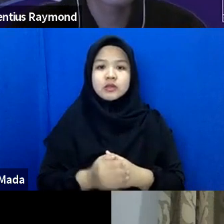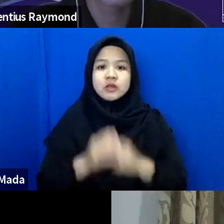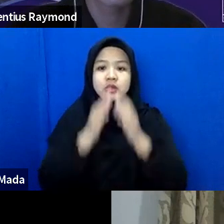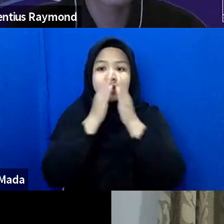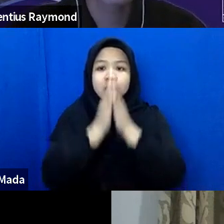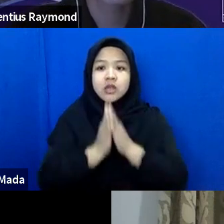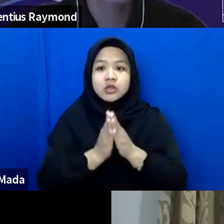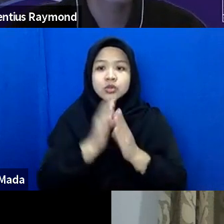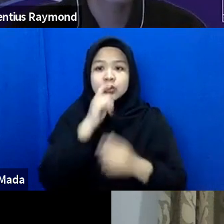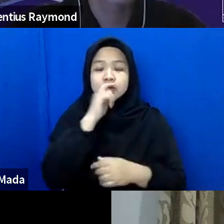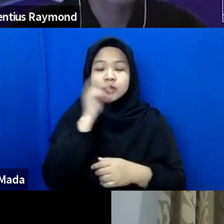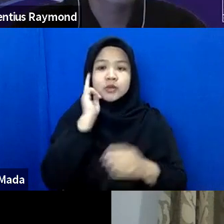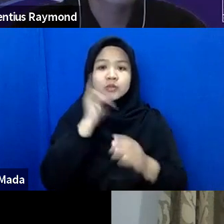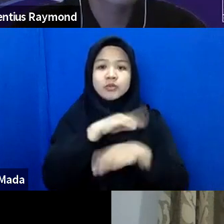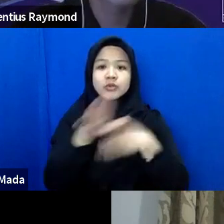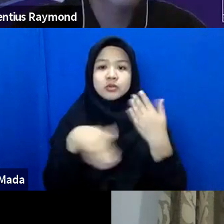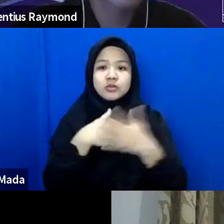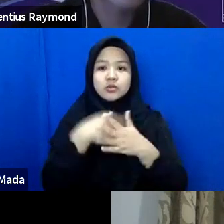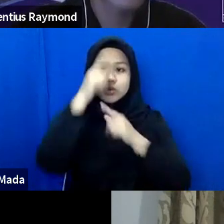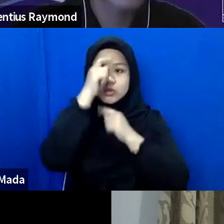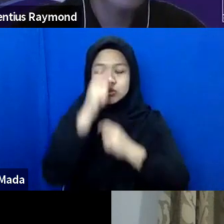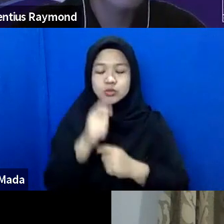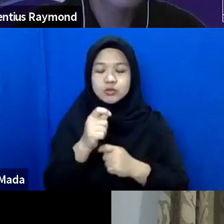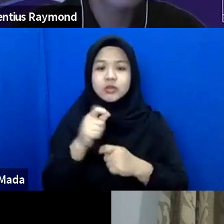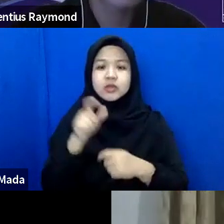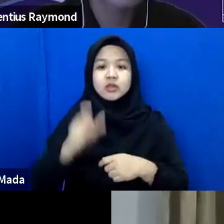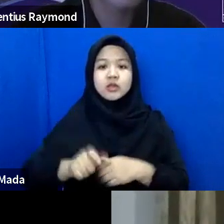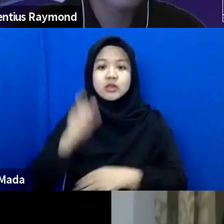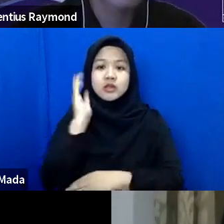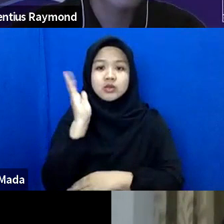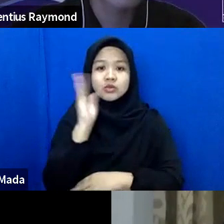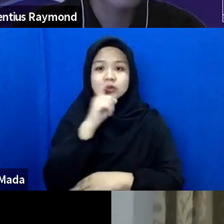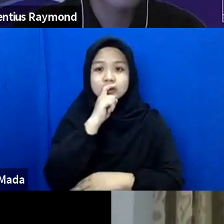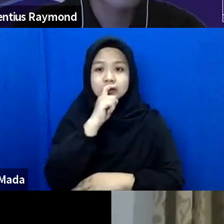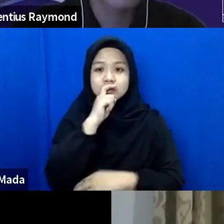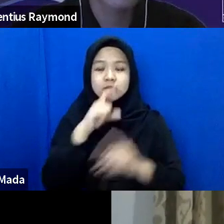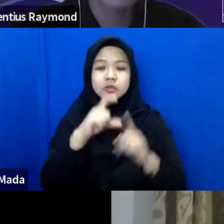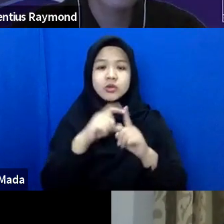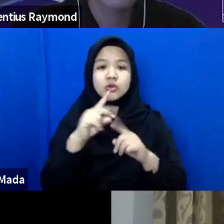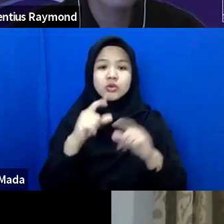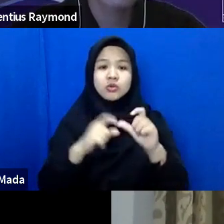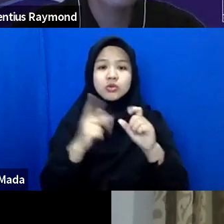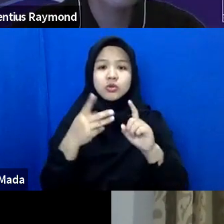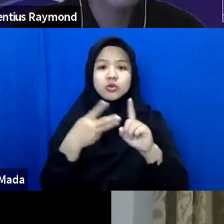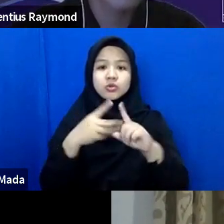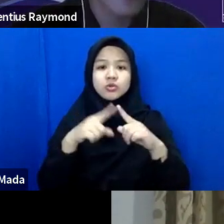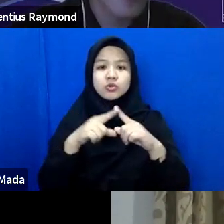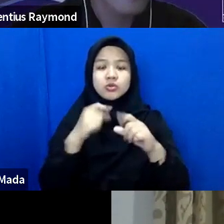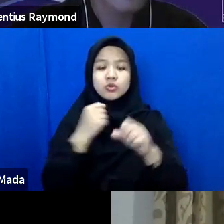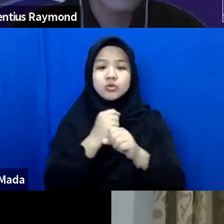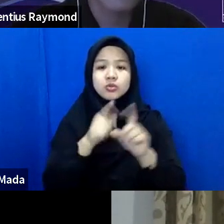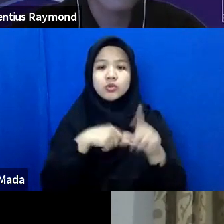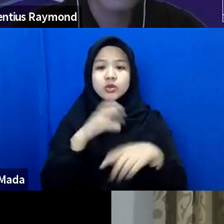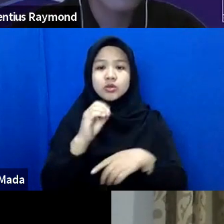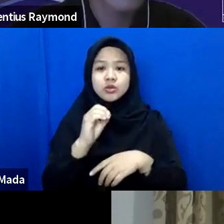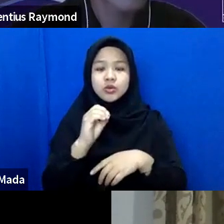Bapak Ibu sekalian yang kami hormati para narasumber Bapak ketor Subagyo dari webmd